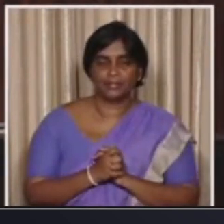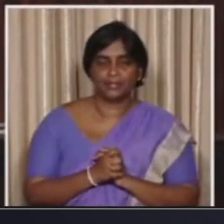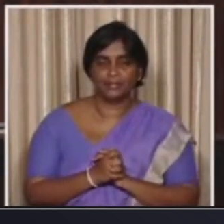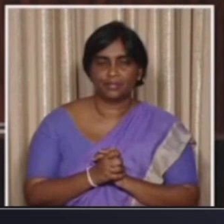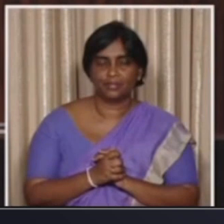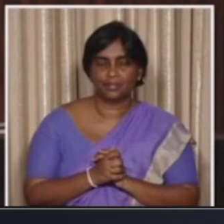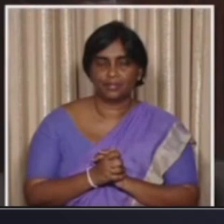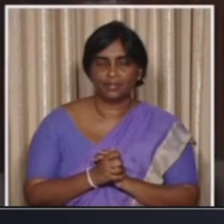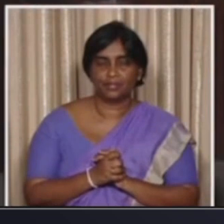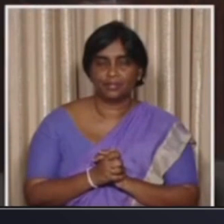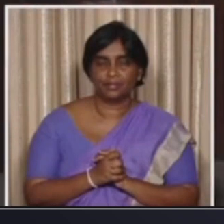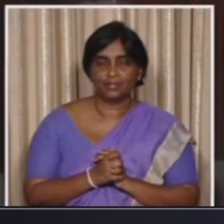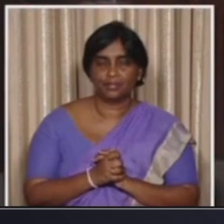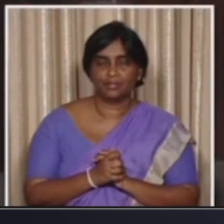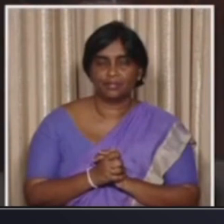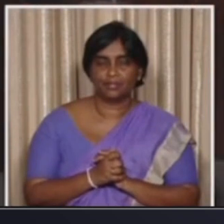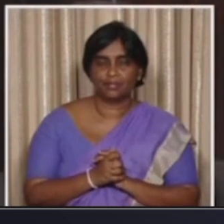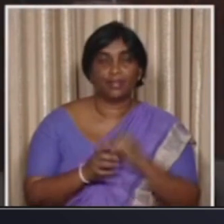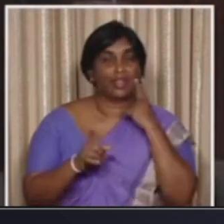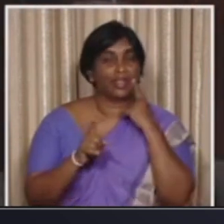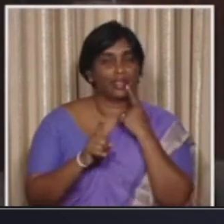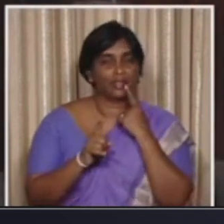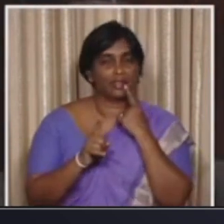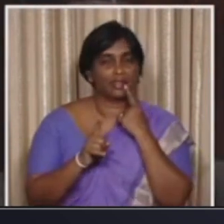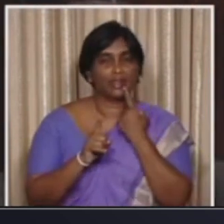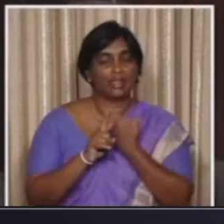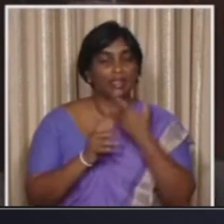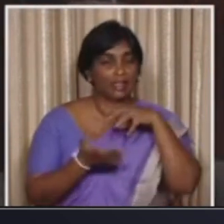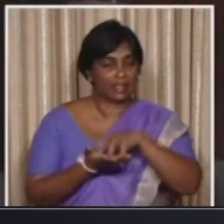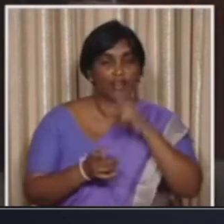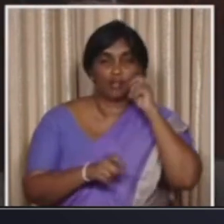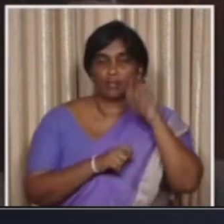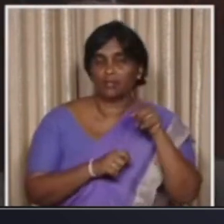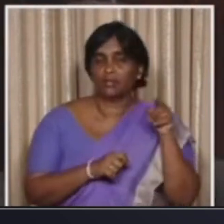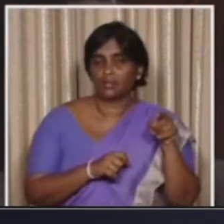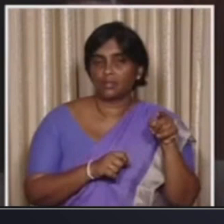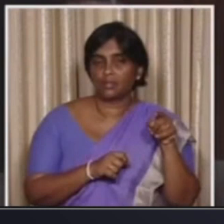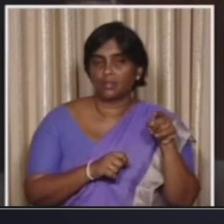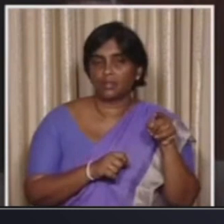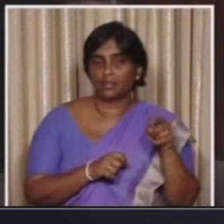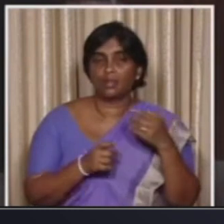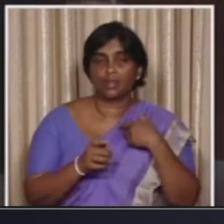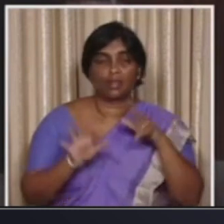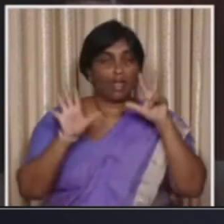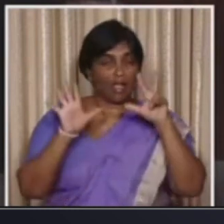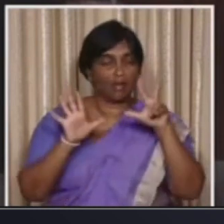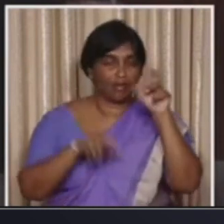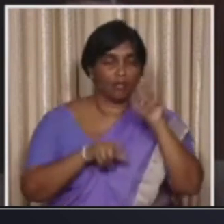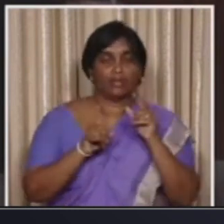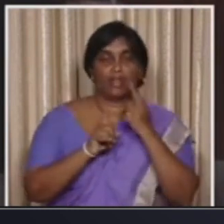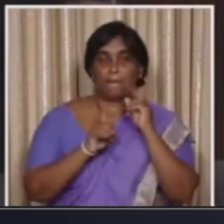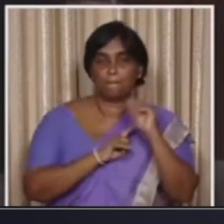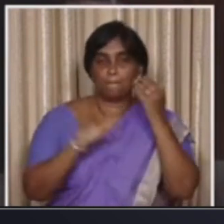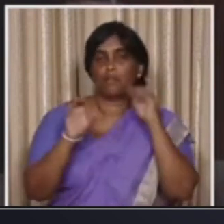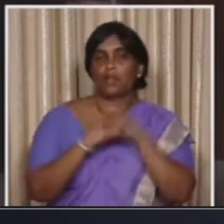වචනයක් කියන්න ඕනේ. මම මෙතෙන් දෙවපු මහා නුදුස්සිකේ අපේ ජනයා. අපි 8 දෙනෙක් පාර්ලිමේන්තුවට එව්වා